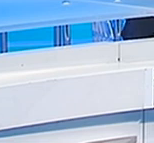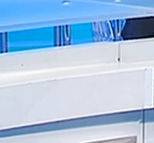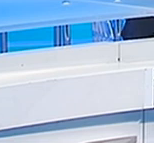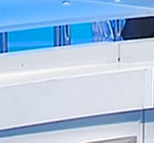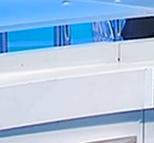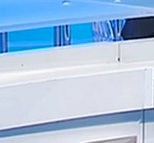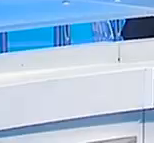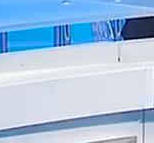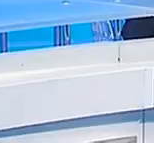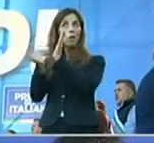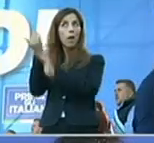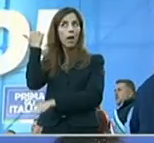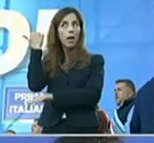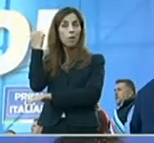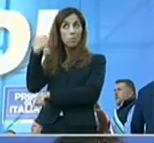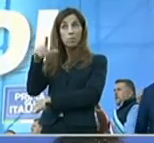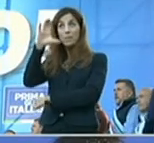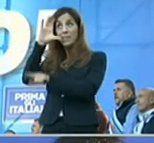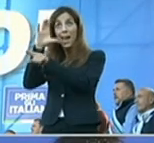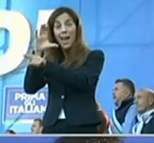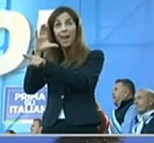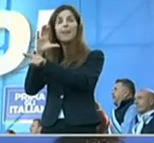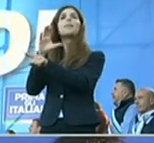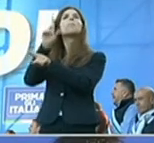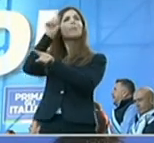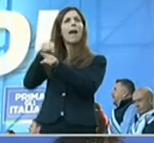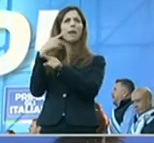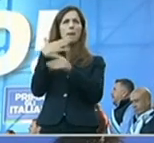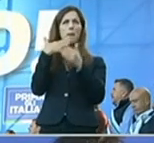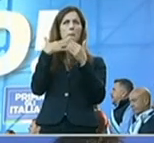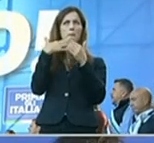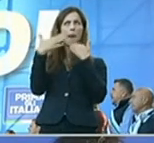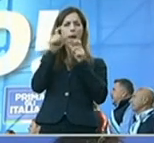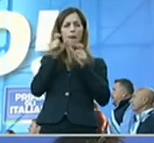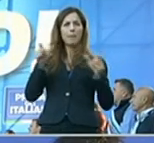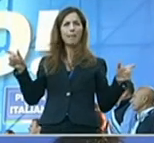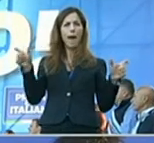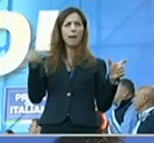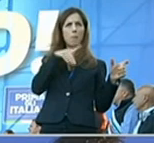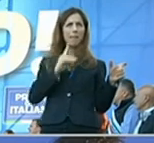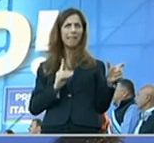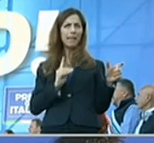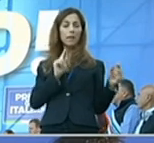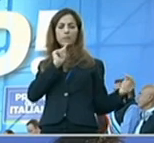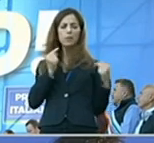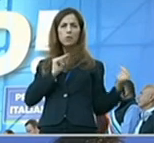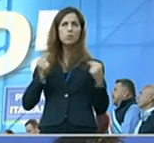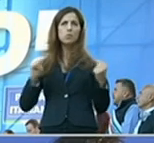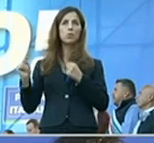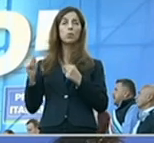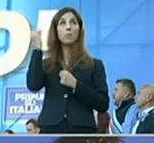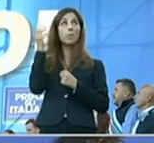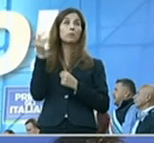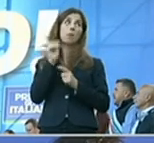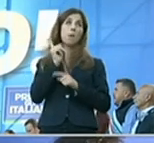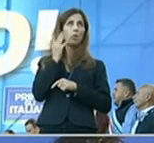tema di bisogno di sicurezza sociale. Certo. E se senti dei parlamentari del PD che discutono, beh, non è così